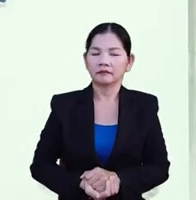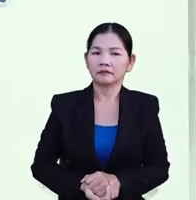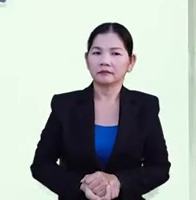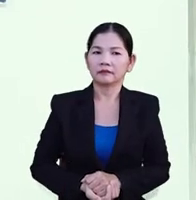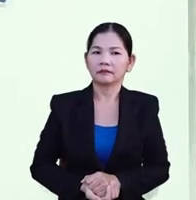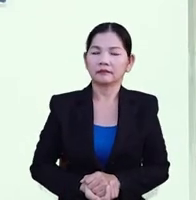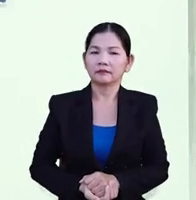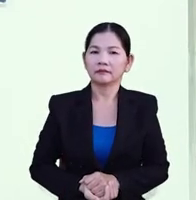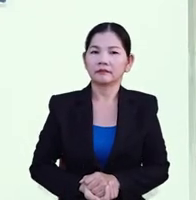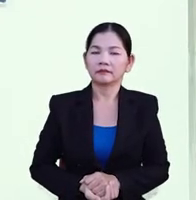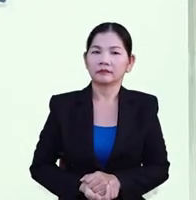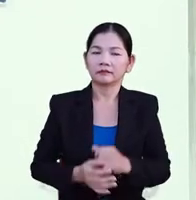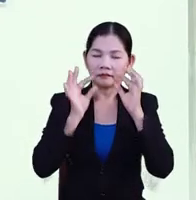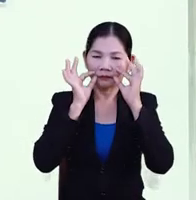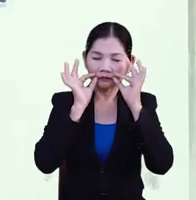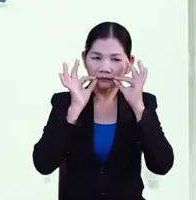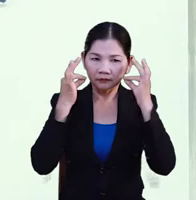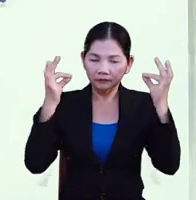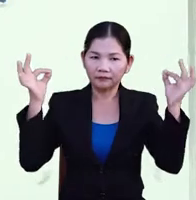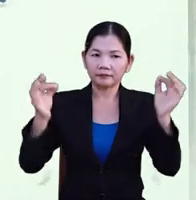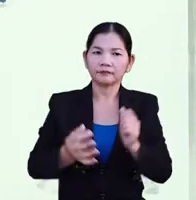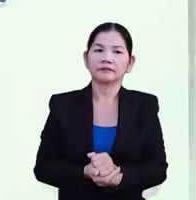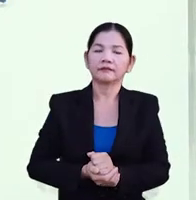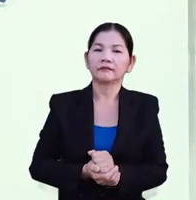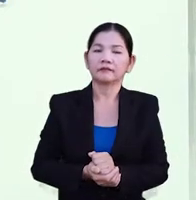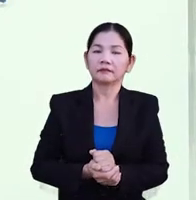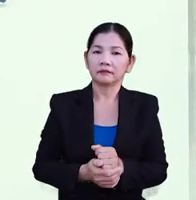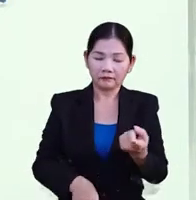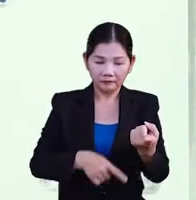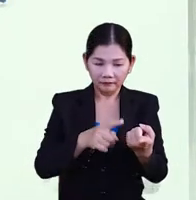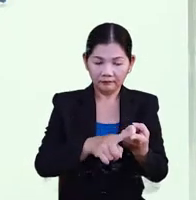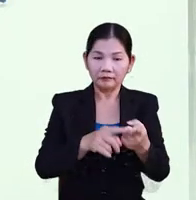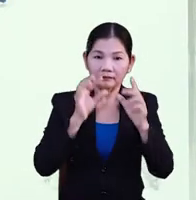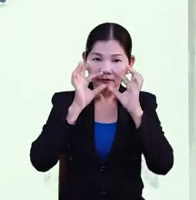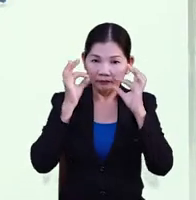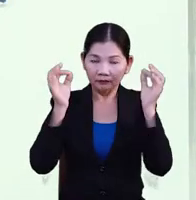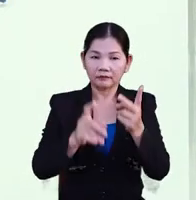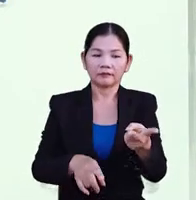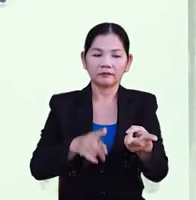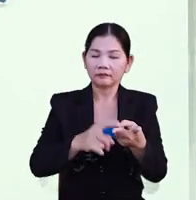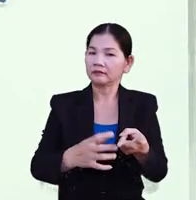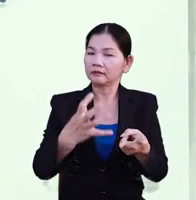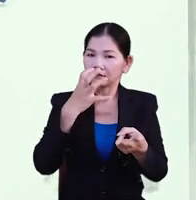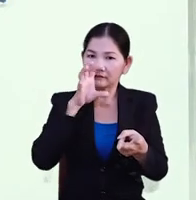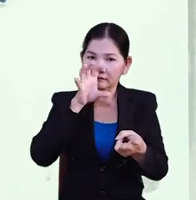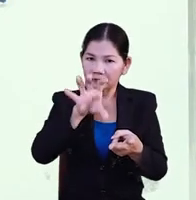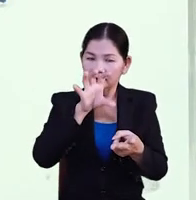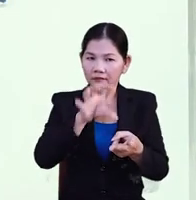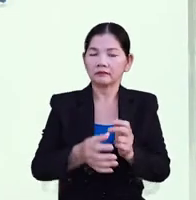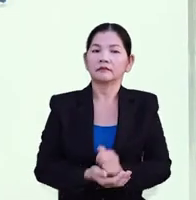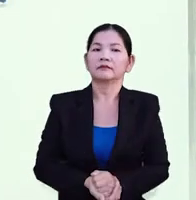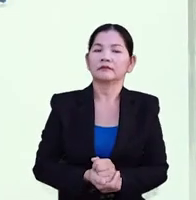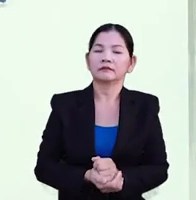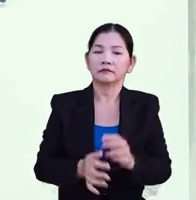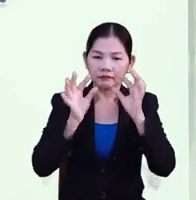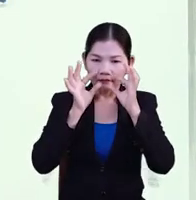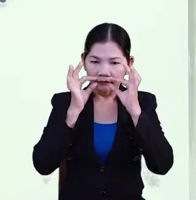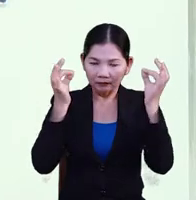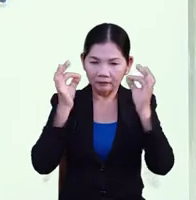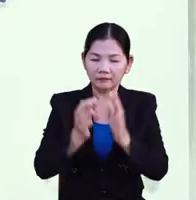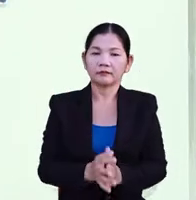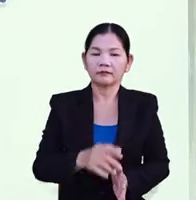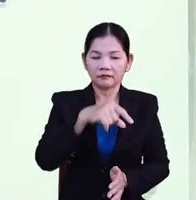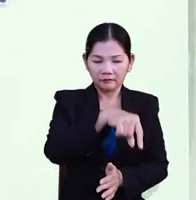បឆ្មាចុះមួយទៀតចារូបឆ្កែចាឆ្មាតាំងដោយអក្សរ